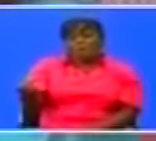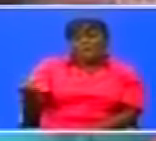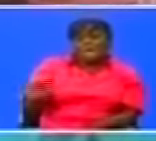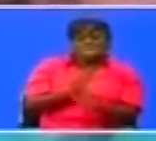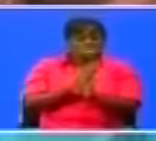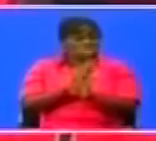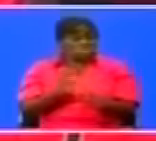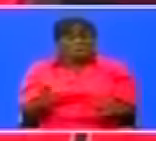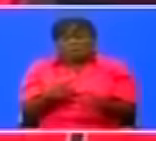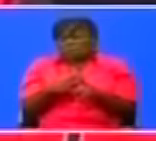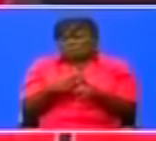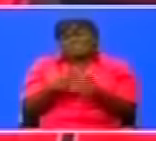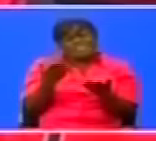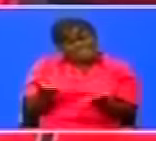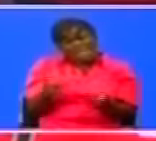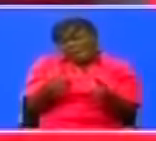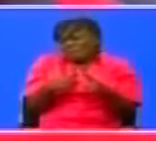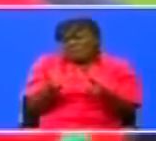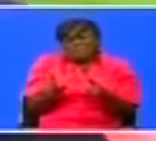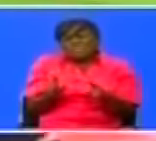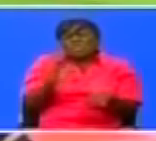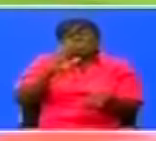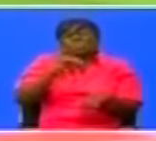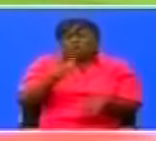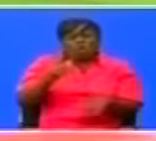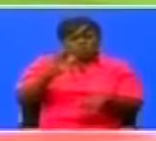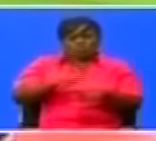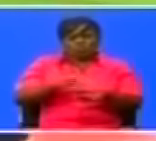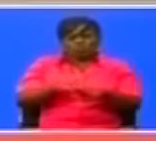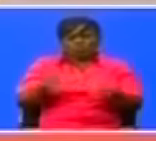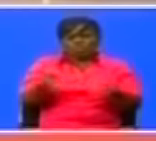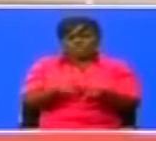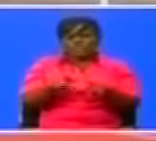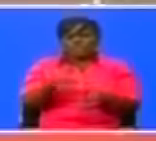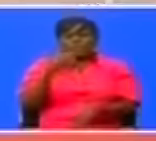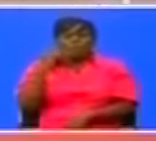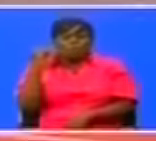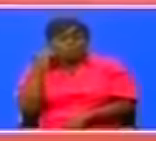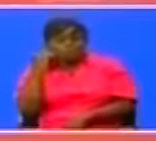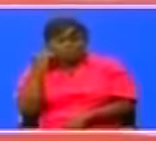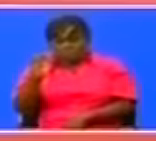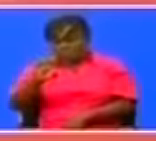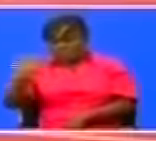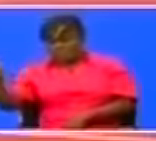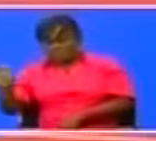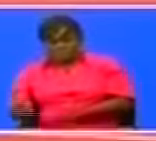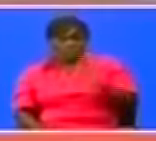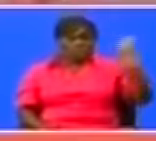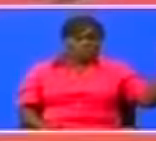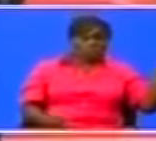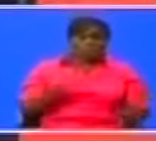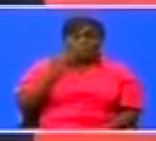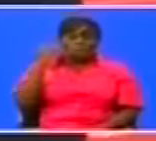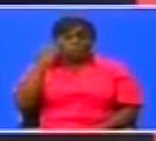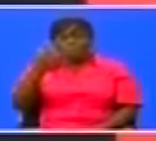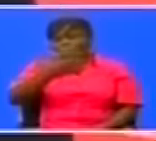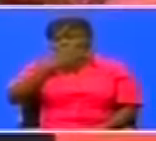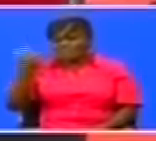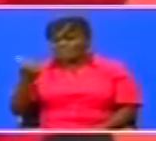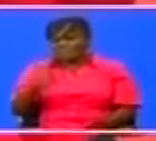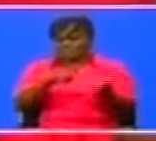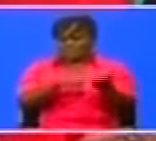hakuna ugali. Iko lakini sio yenye tumezoea nyumbani, hakuna sukuma kama zenye tumezoea nyumbani. East or west, home is the best, he